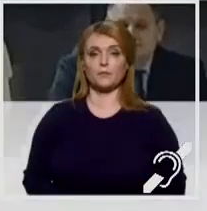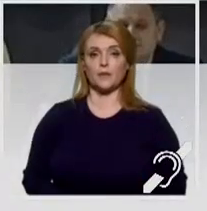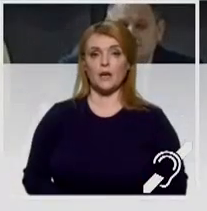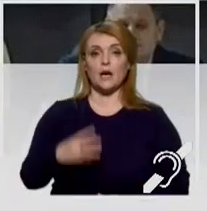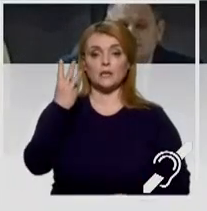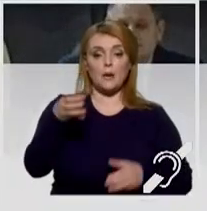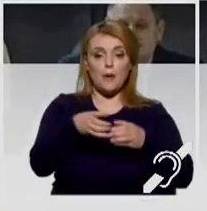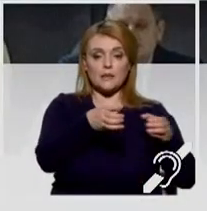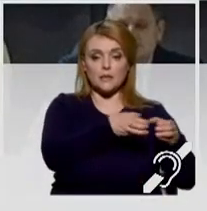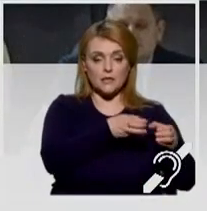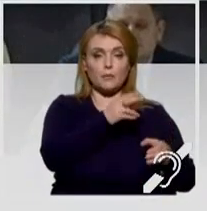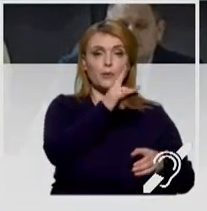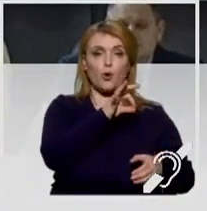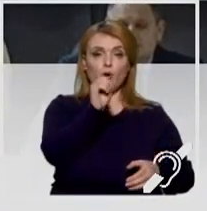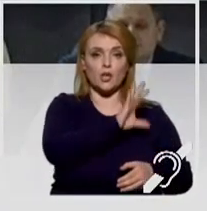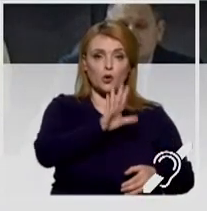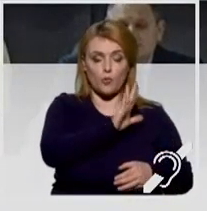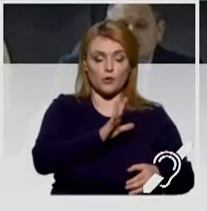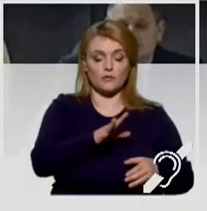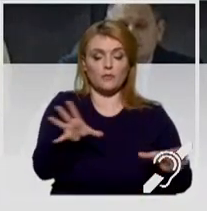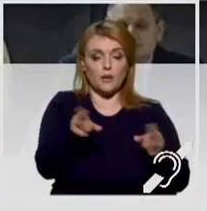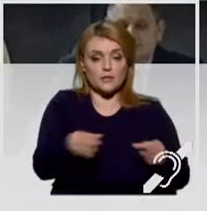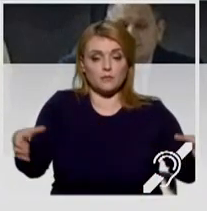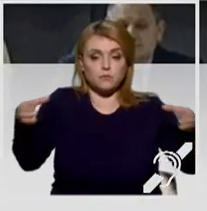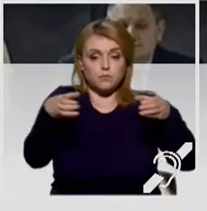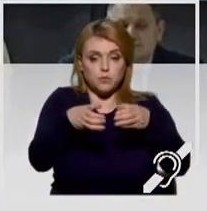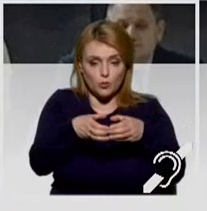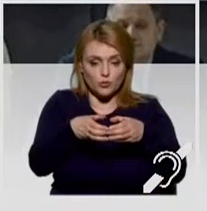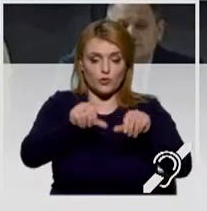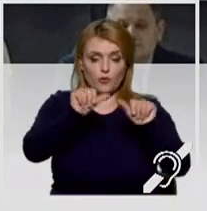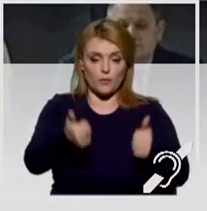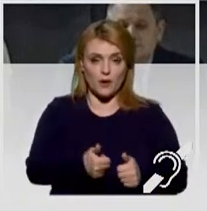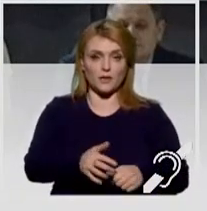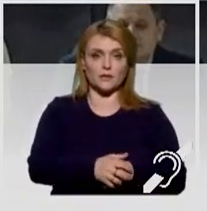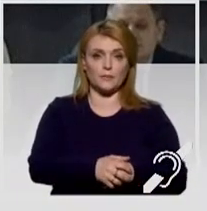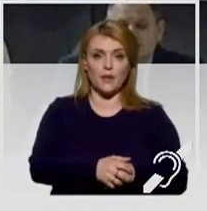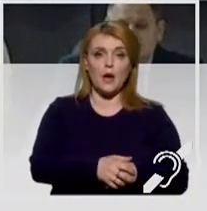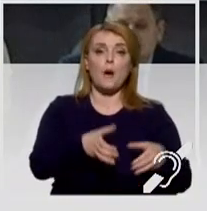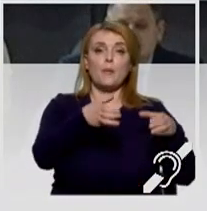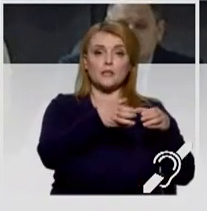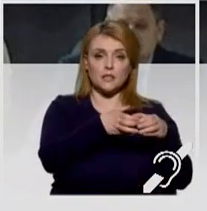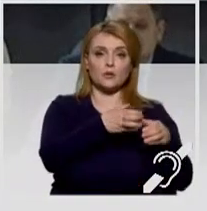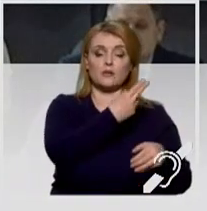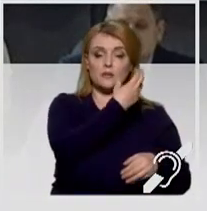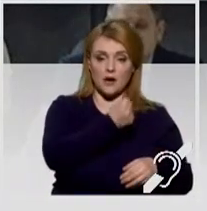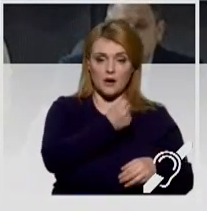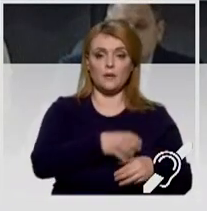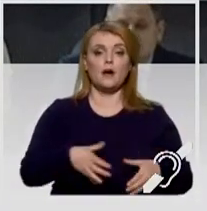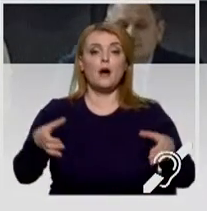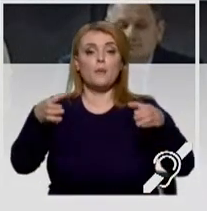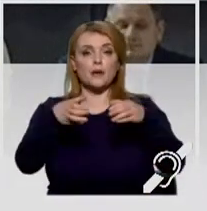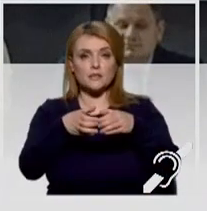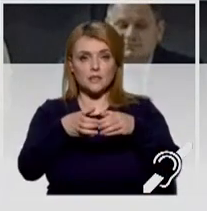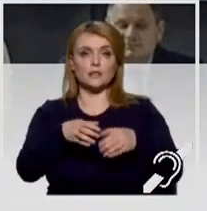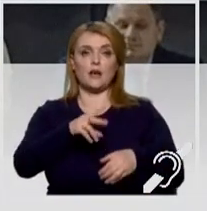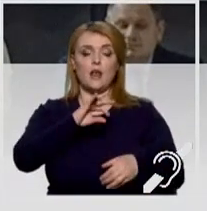trei partide Pro europene și au consolidat forțele și au creat un bloc electoral este vorba despre Partidul platforma demnitate și Adevăr